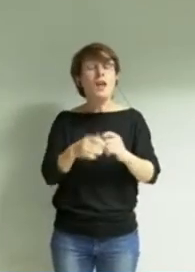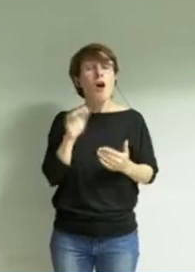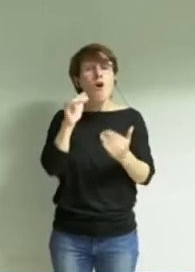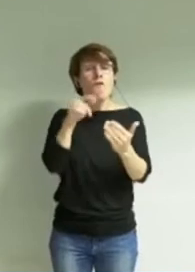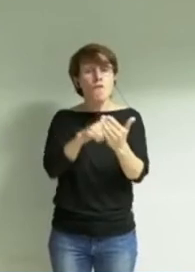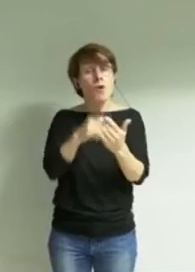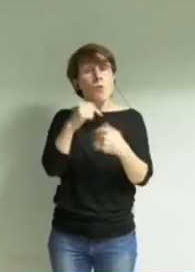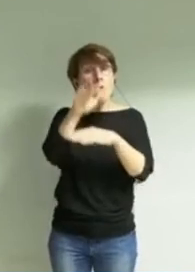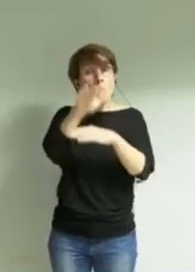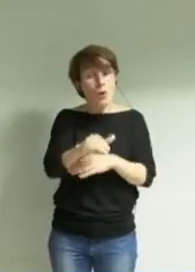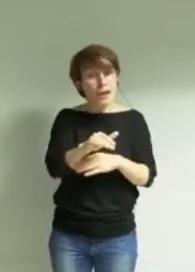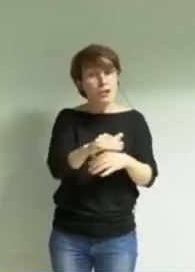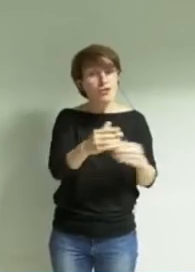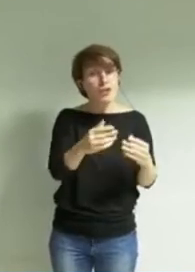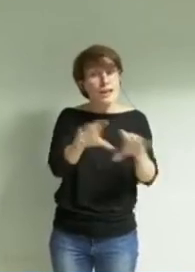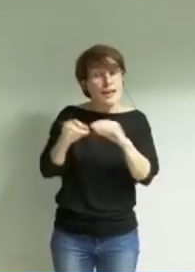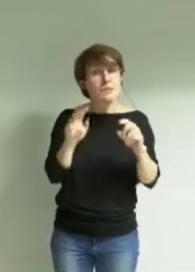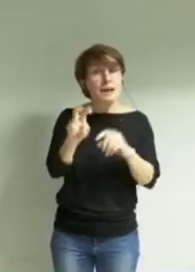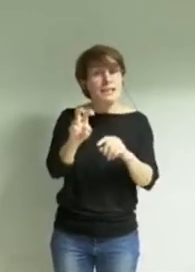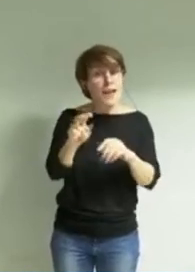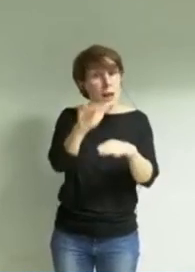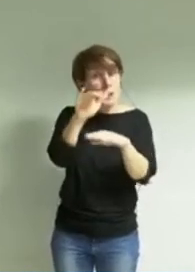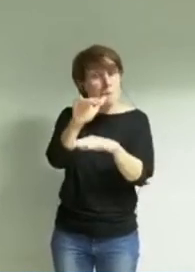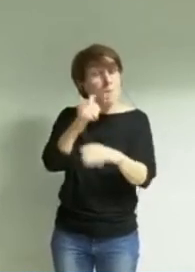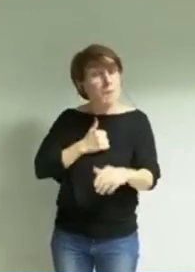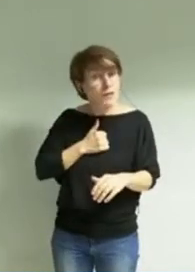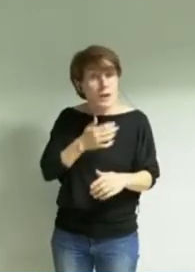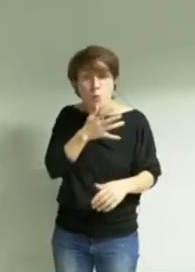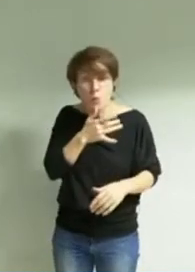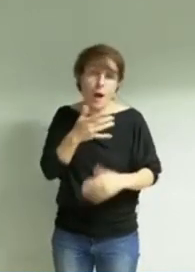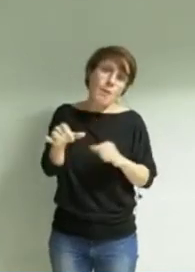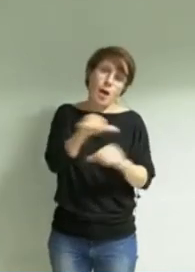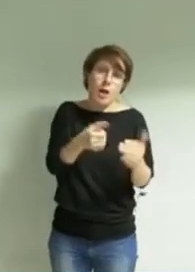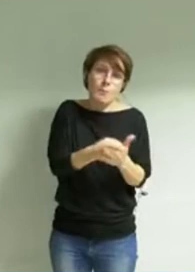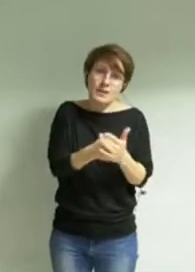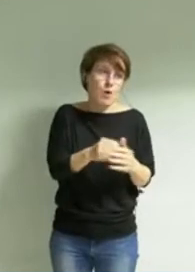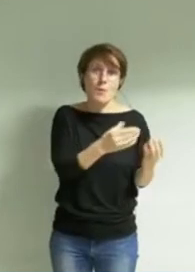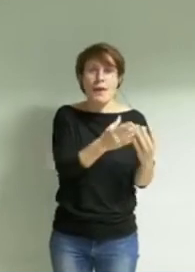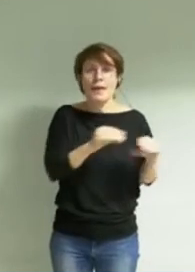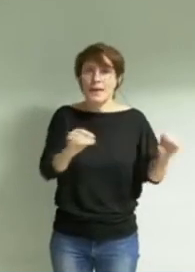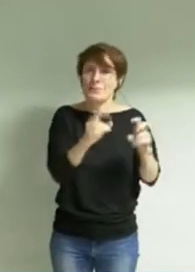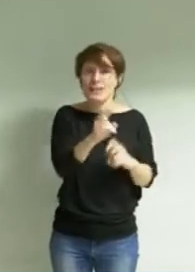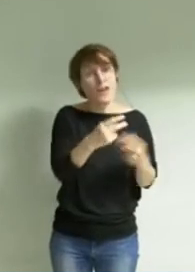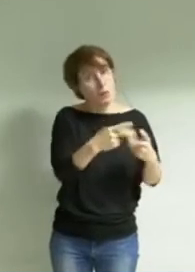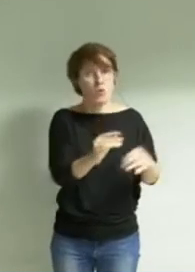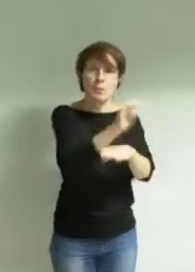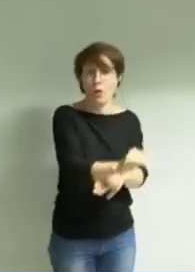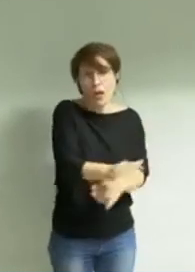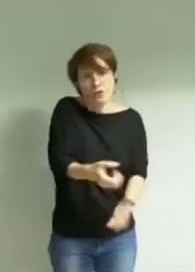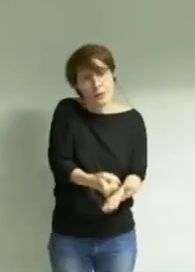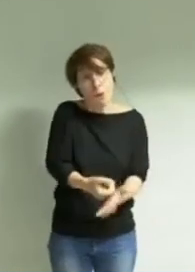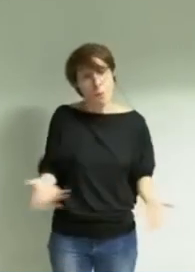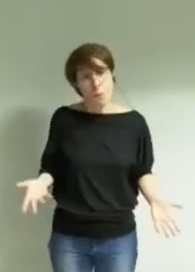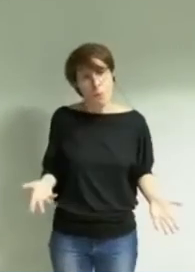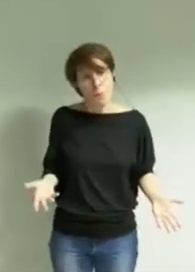les espaces verts privés, vous dites que ce n'est pas possible. Eh bien, préservez au moins les espaces verts publics. Au moins.